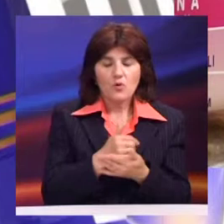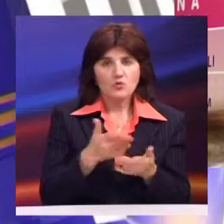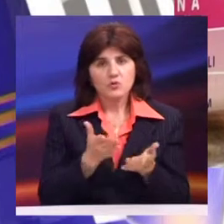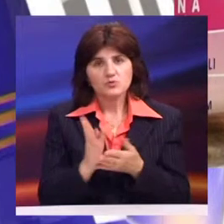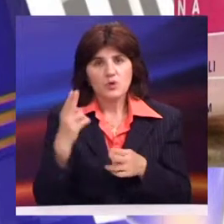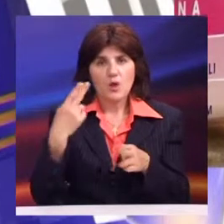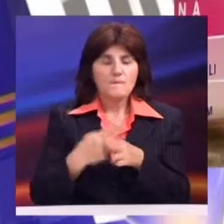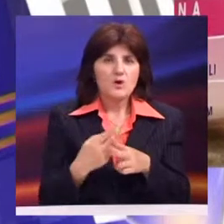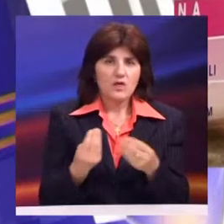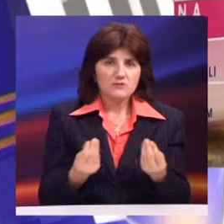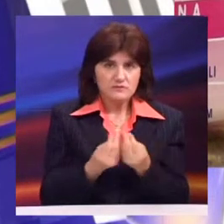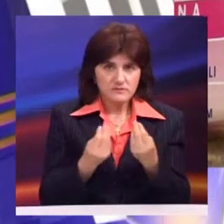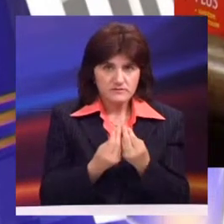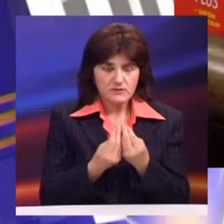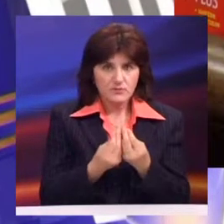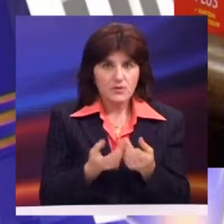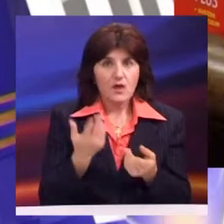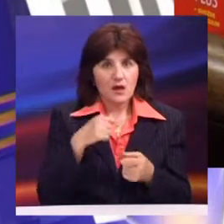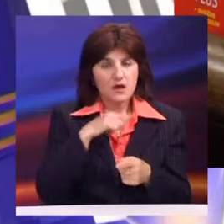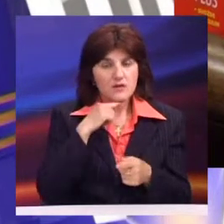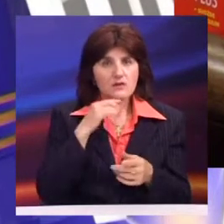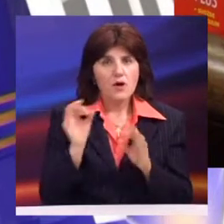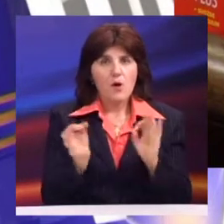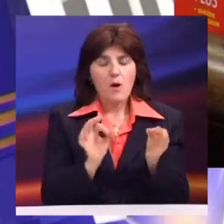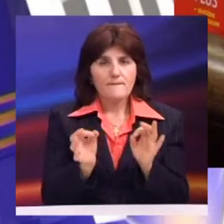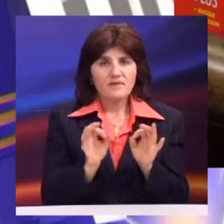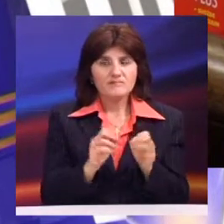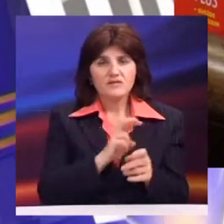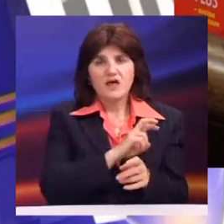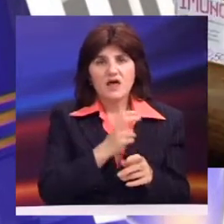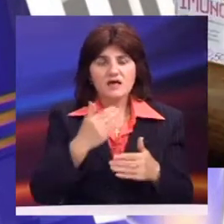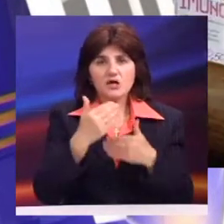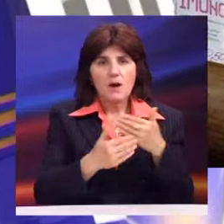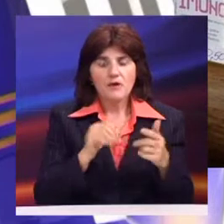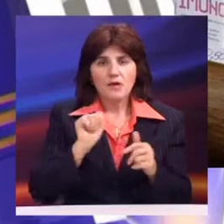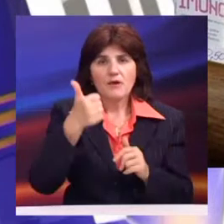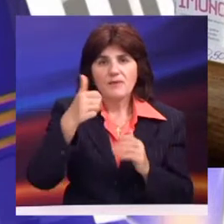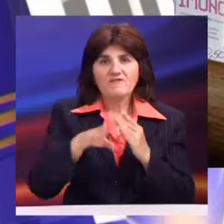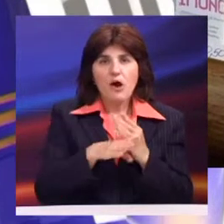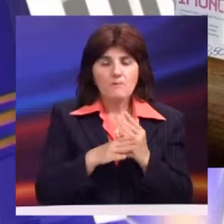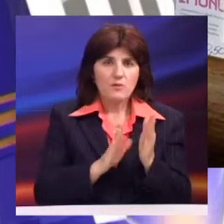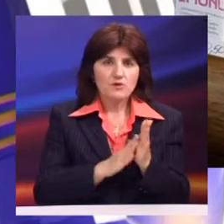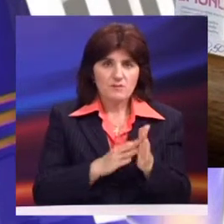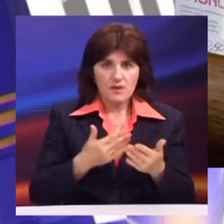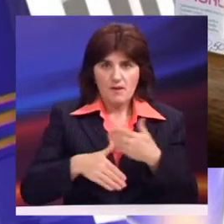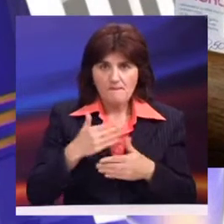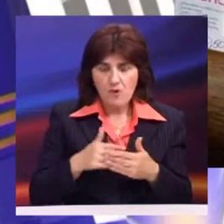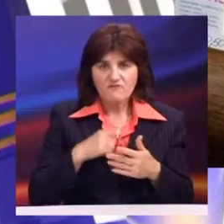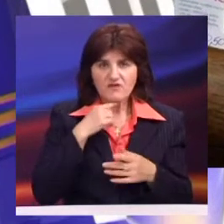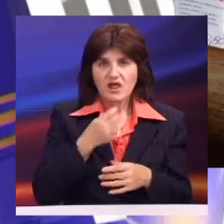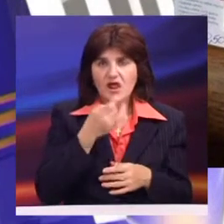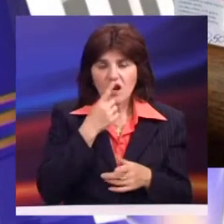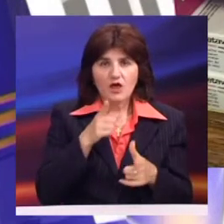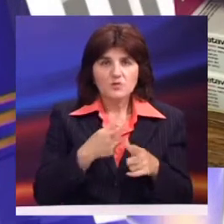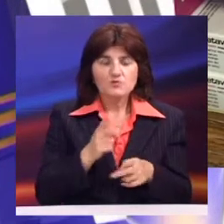ukoliko bolujete od neke hronične bolesti. Osim njih, potrebno je obezbediti i preparate i materijal za prvu pomoć kod povreda, kao i lekove koji